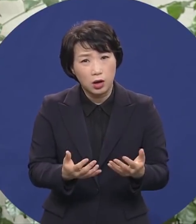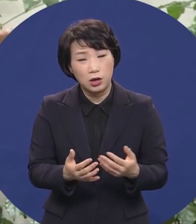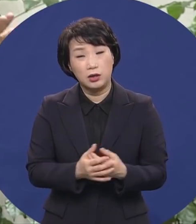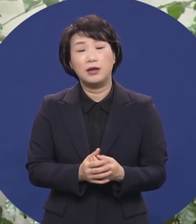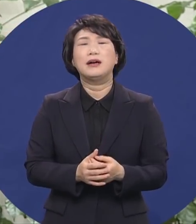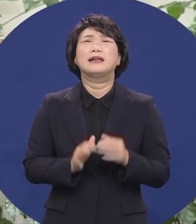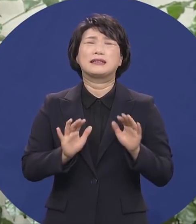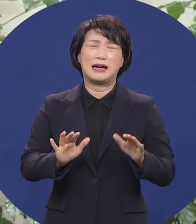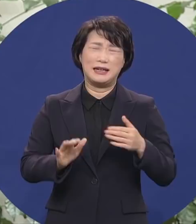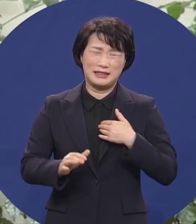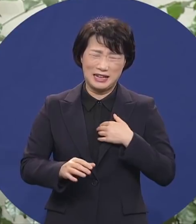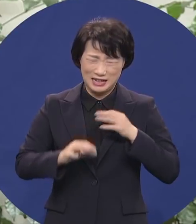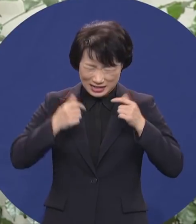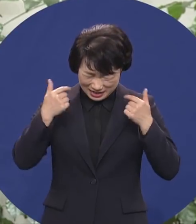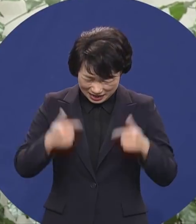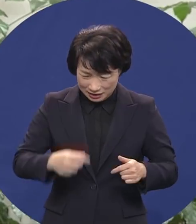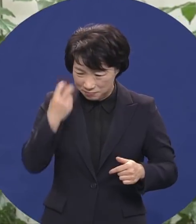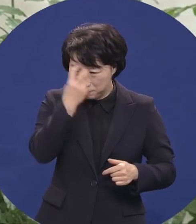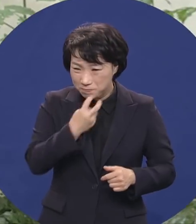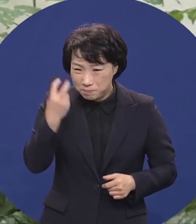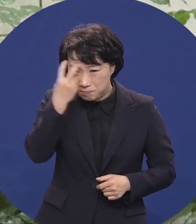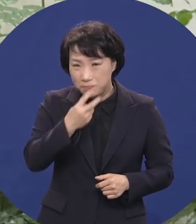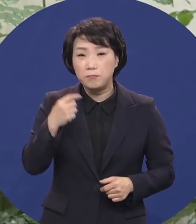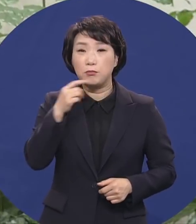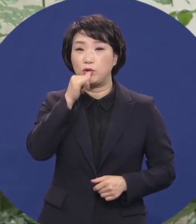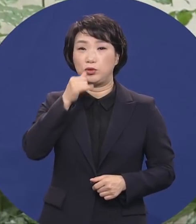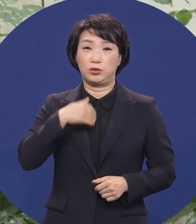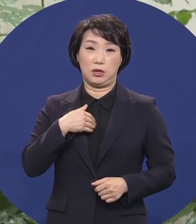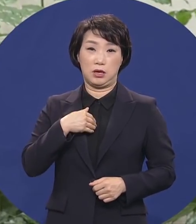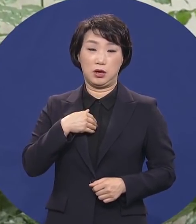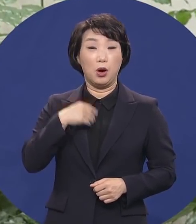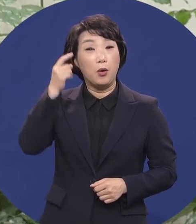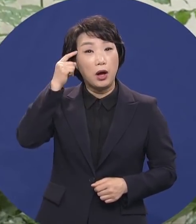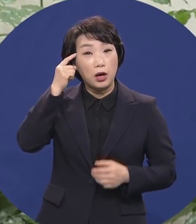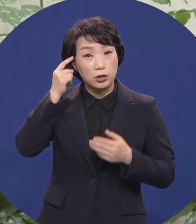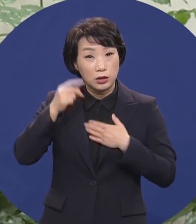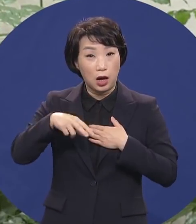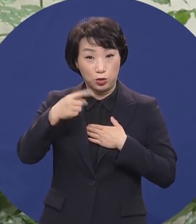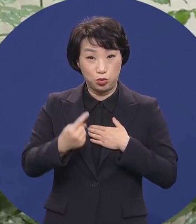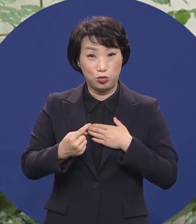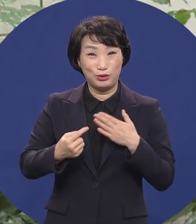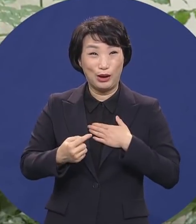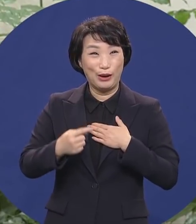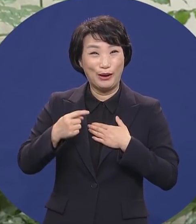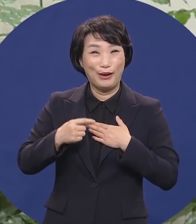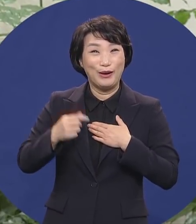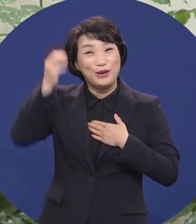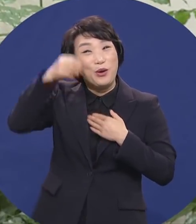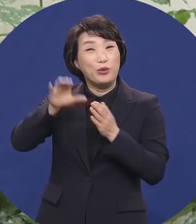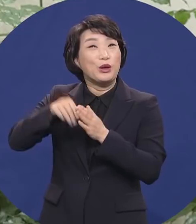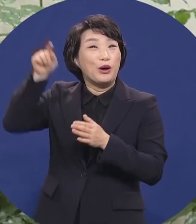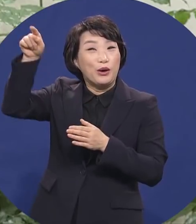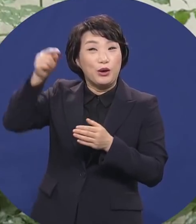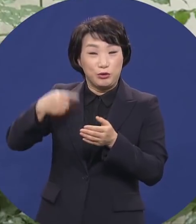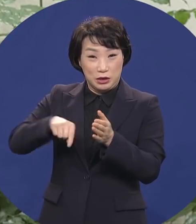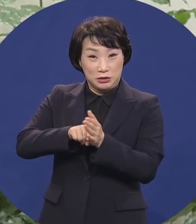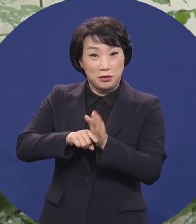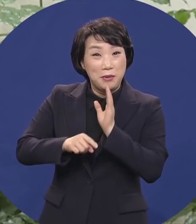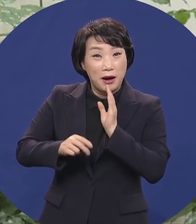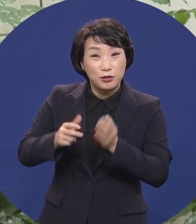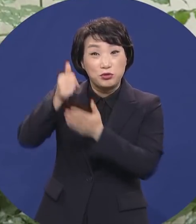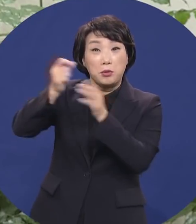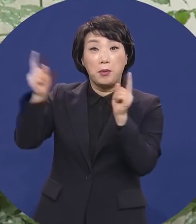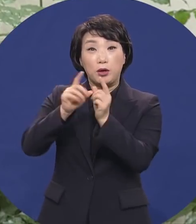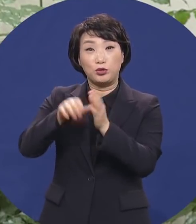왜 나를 항상 점검하느냐? 나도 내 신세 생각해서 주님 앞에 서는